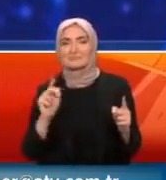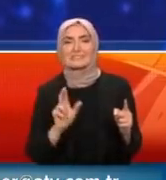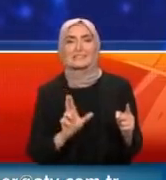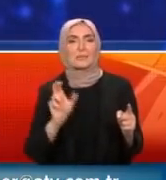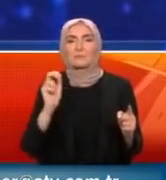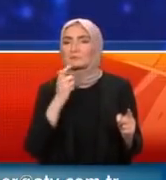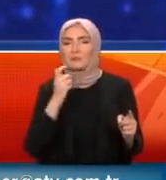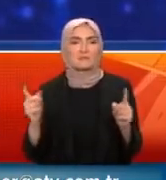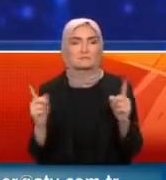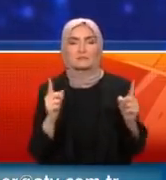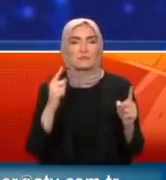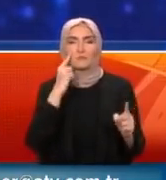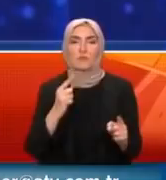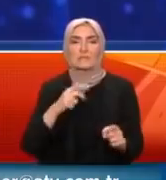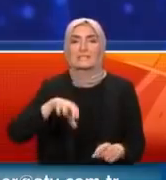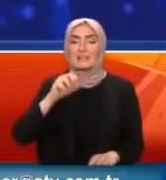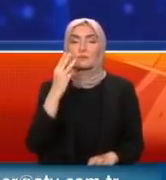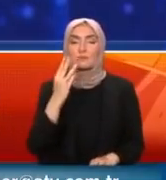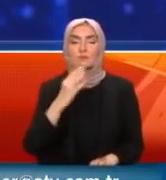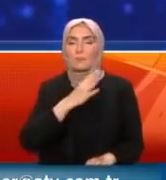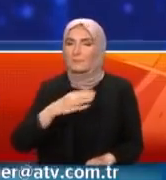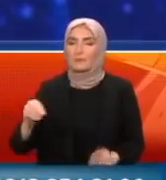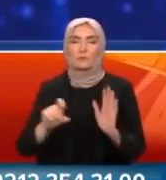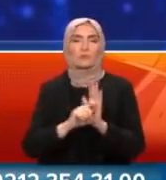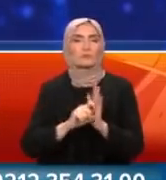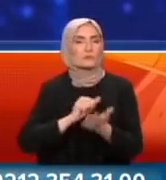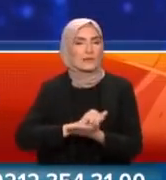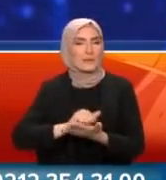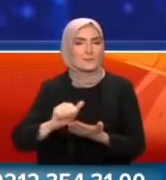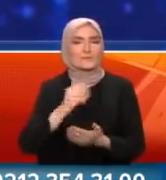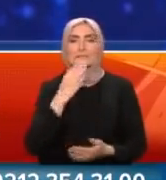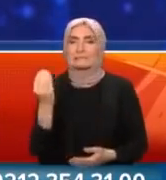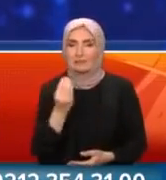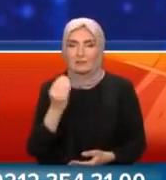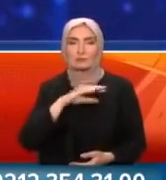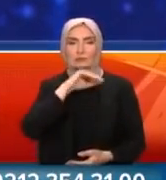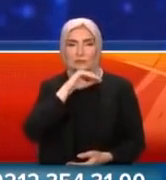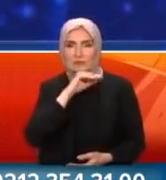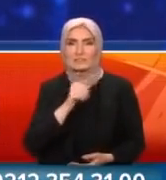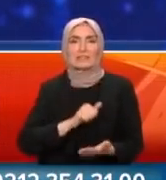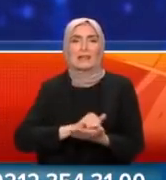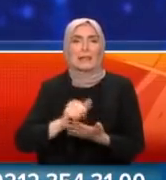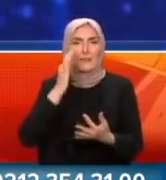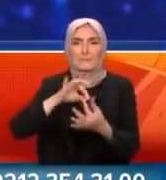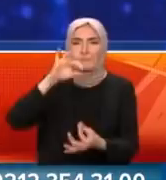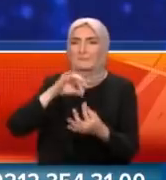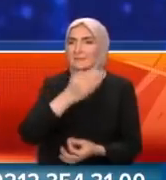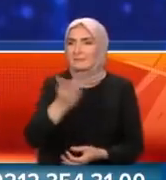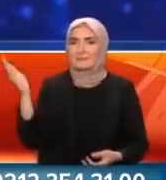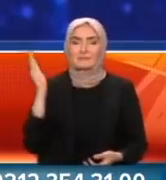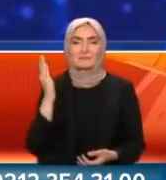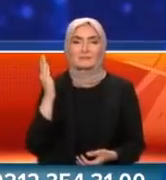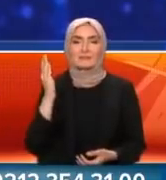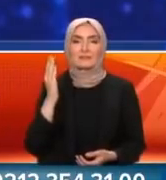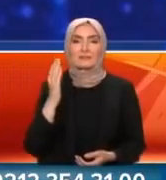83 milyonun tamamı genci yaşlısıyla milletimizin her bir Ferdi ülkemizin gücünü